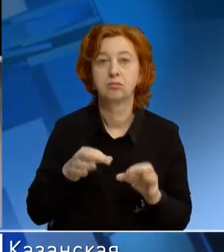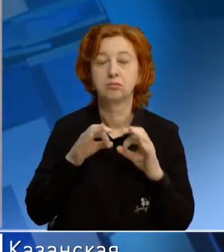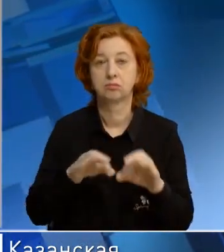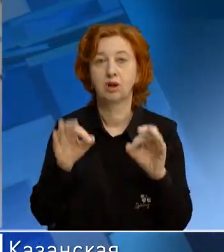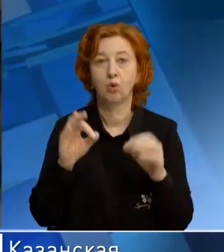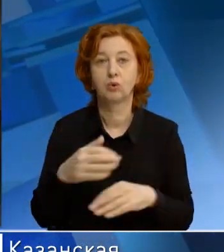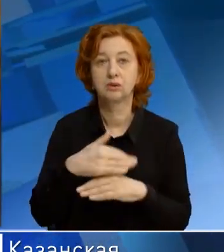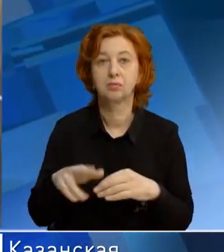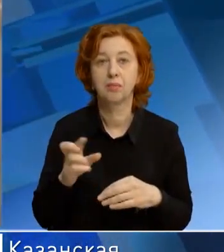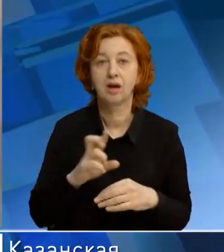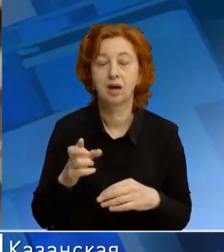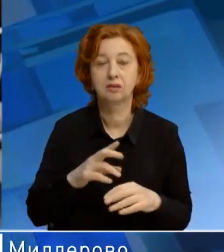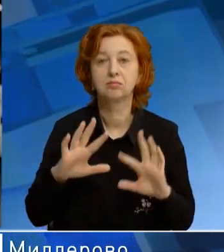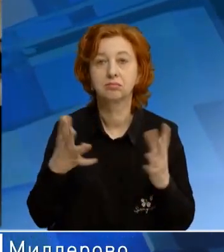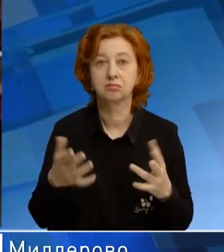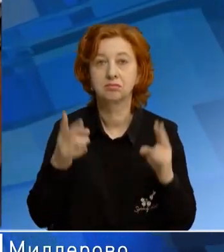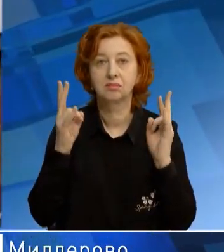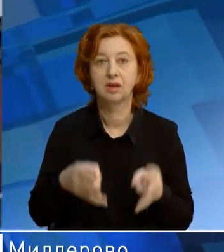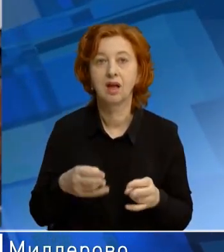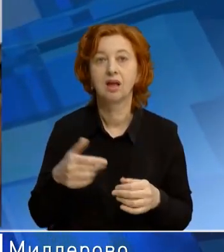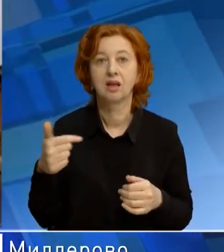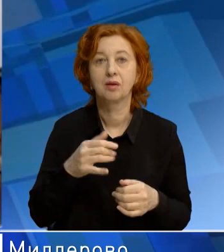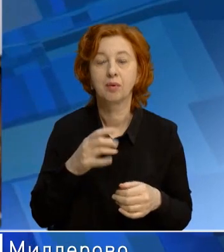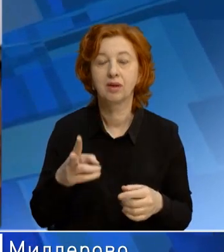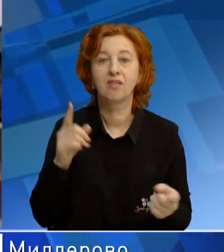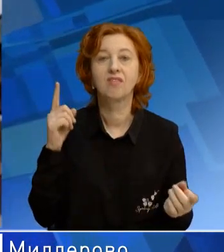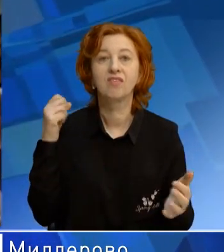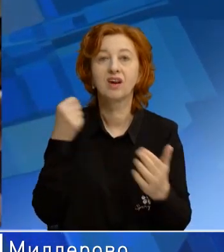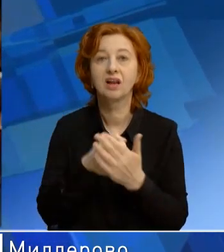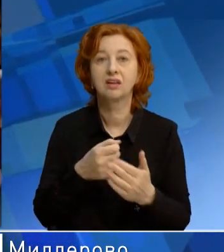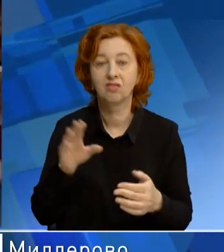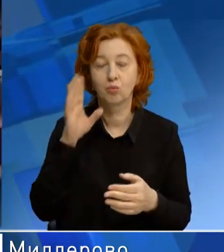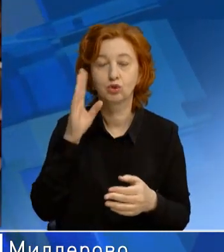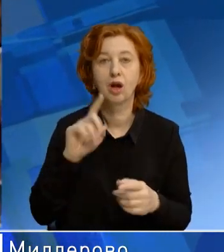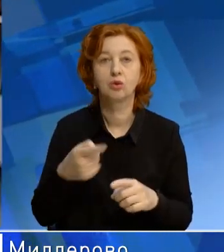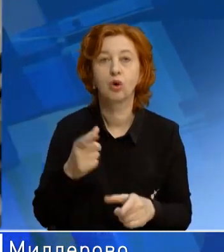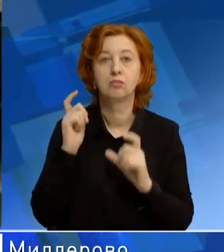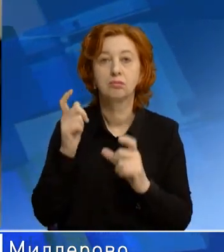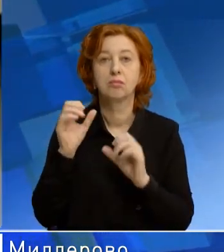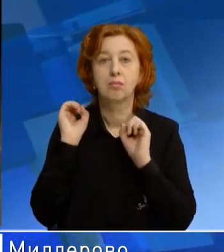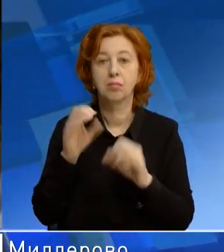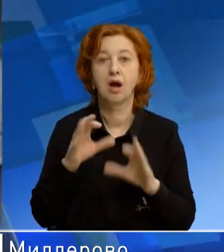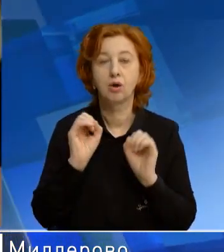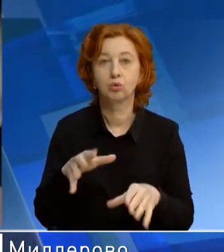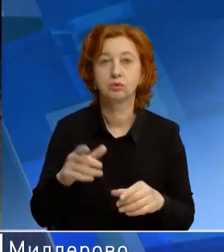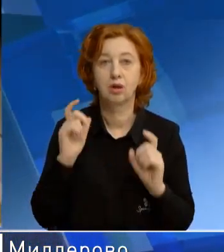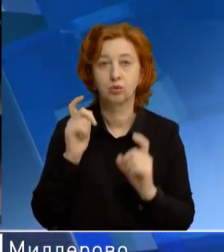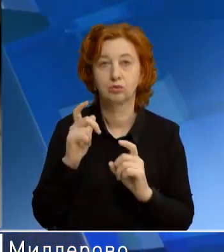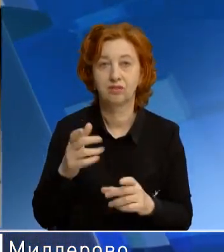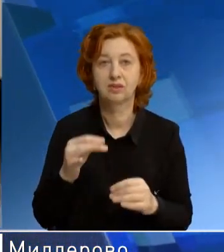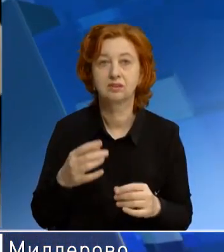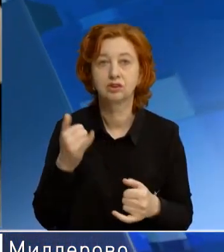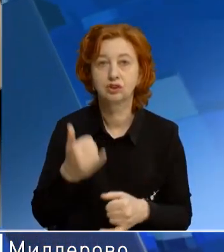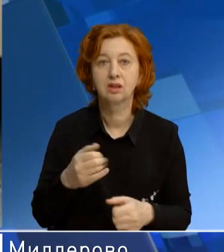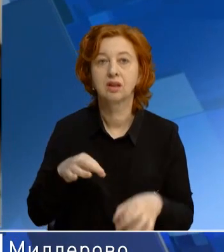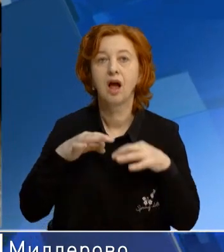Байкальской. Как сообщили в областной ГИБДД, пьяный таксист врезался в мужчину, который занимался погрузкой мусора в грузовик. Пострадавшего